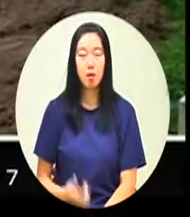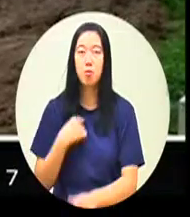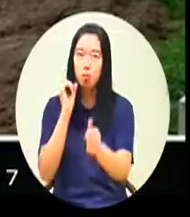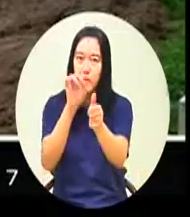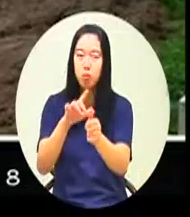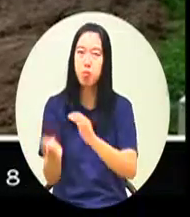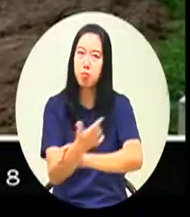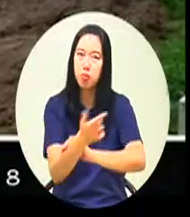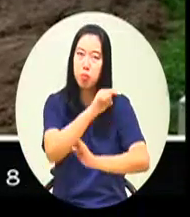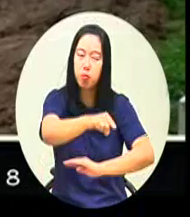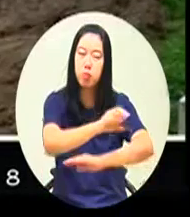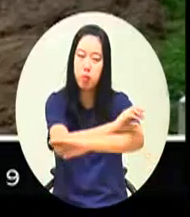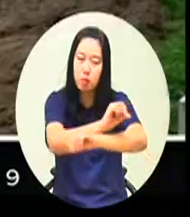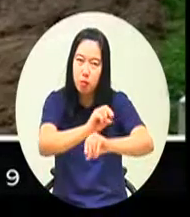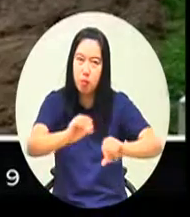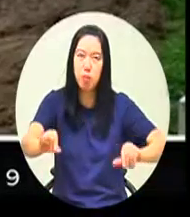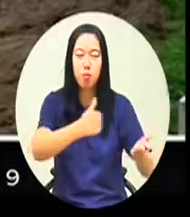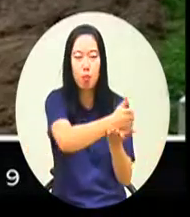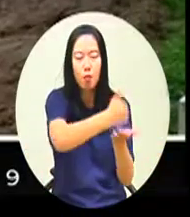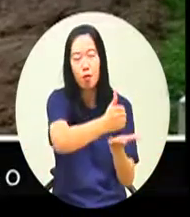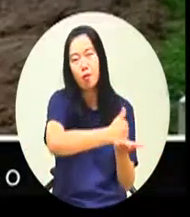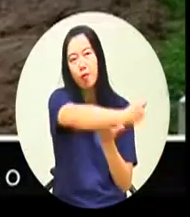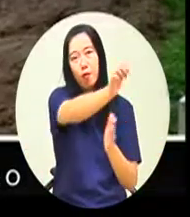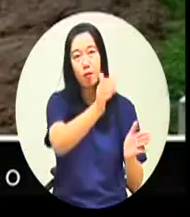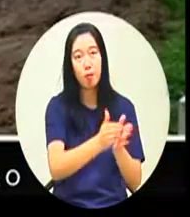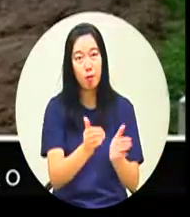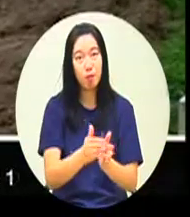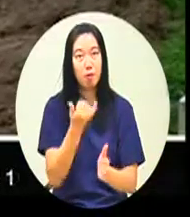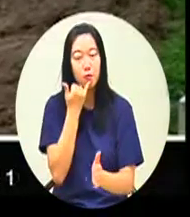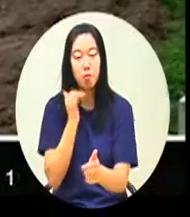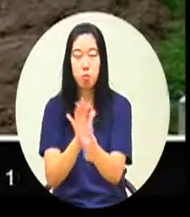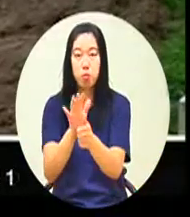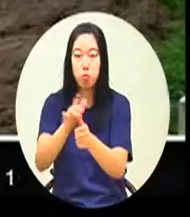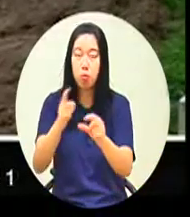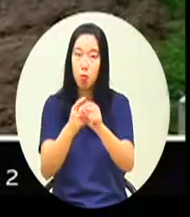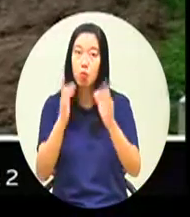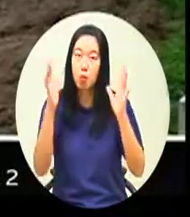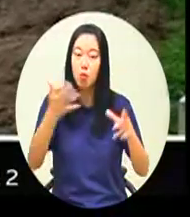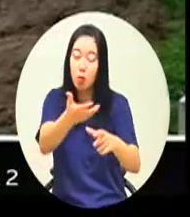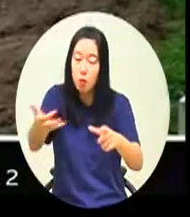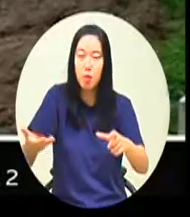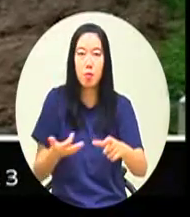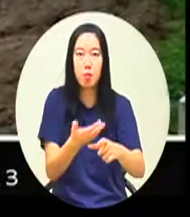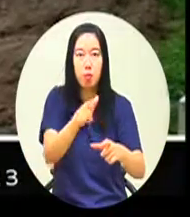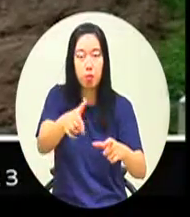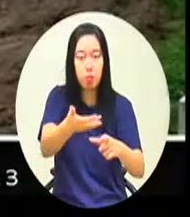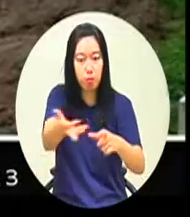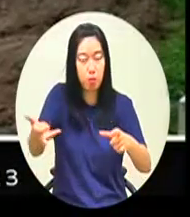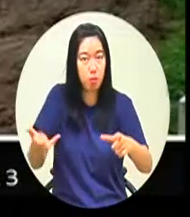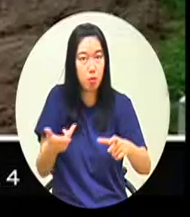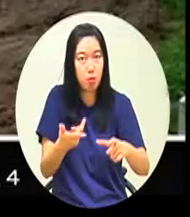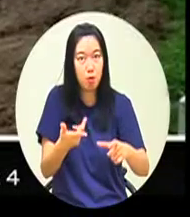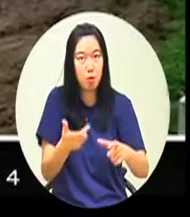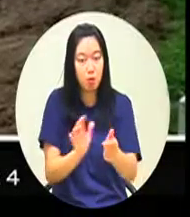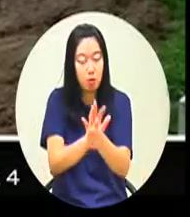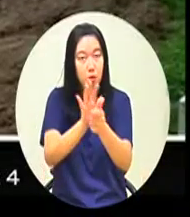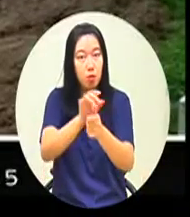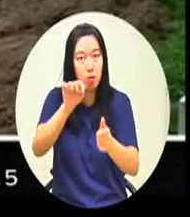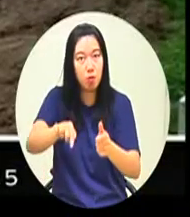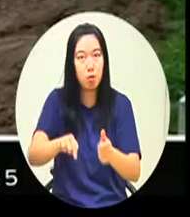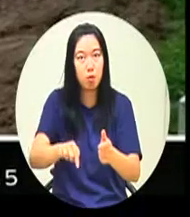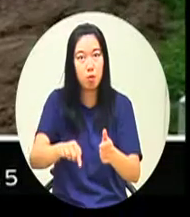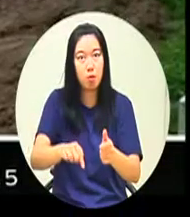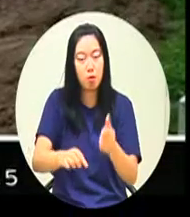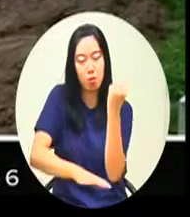些泥土运走，来加强我们中政府的它的哈、哦、那个防洪